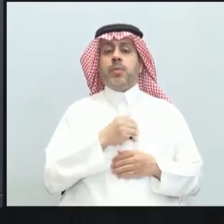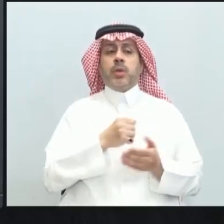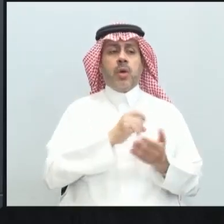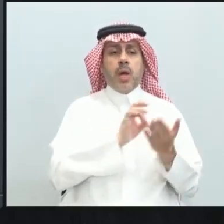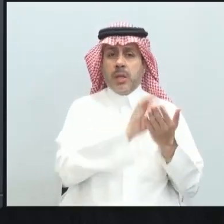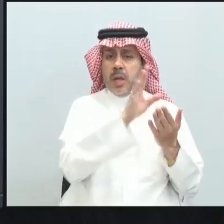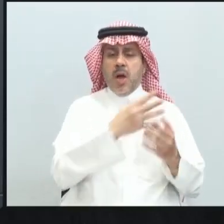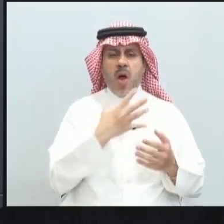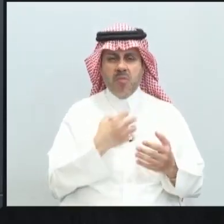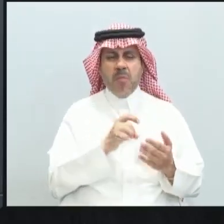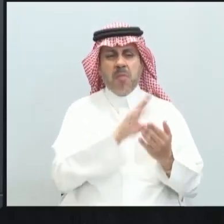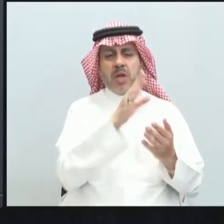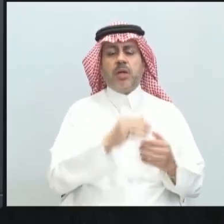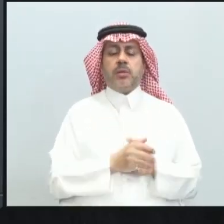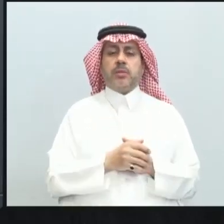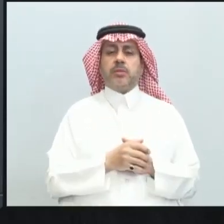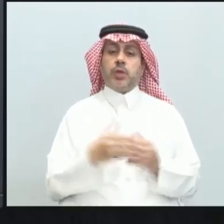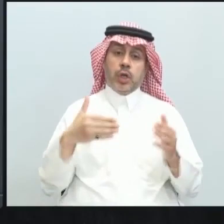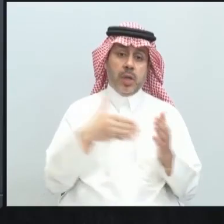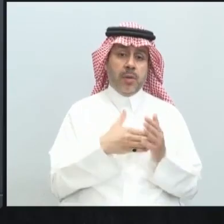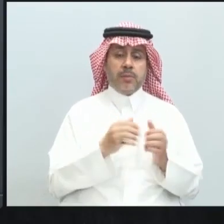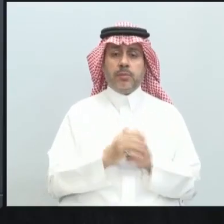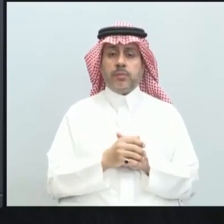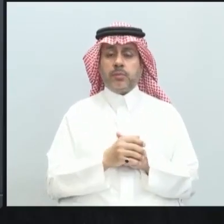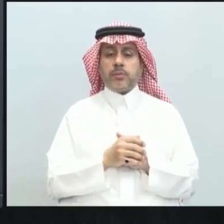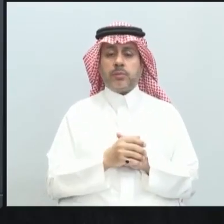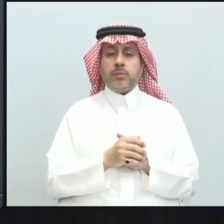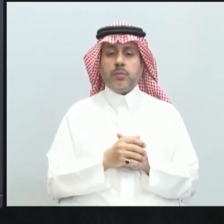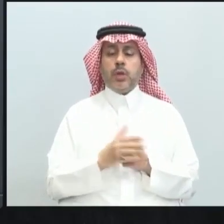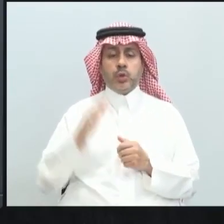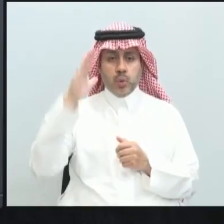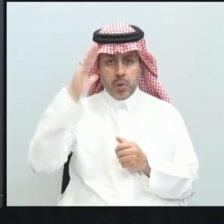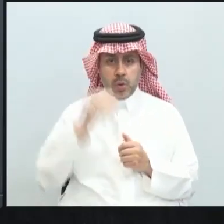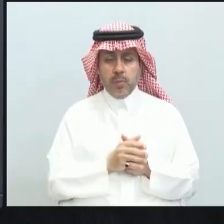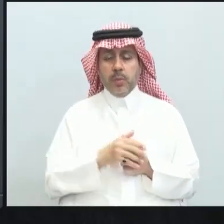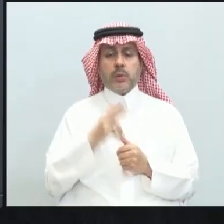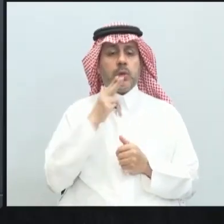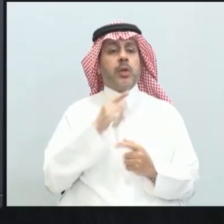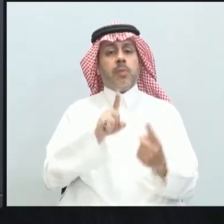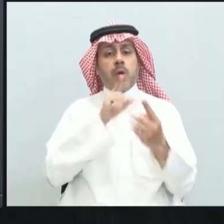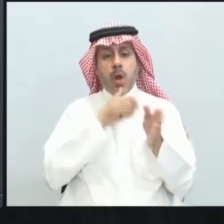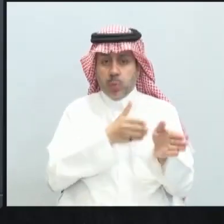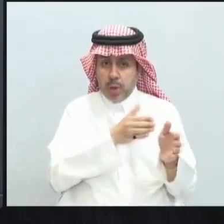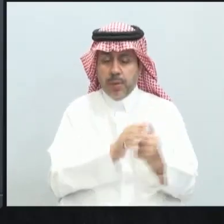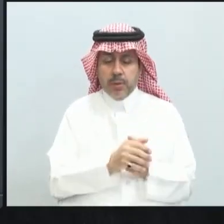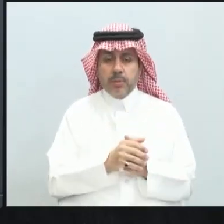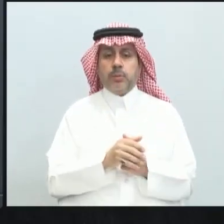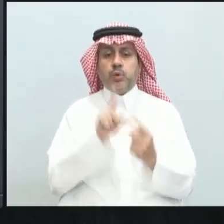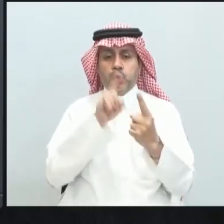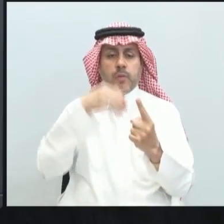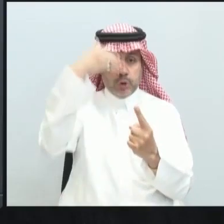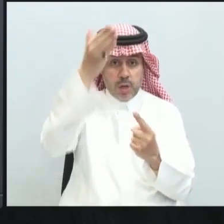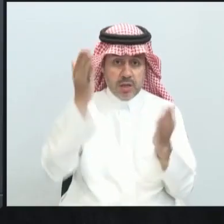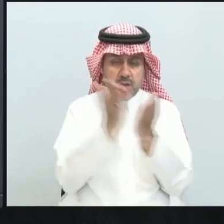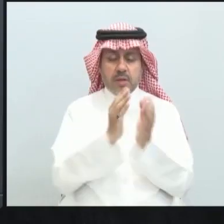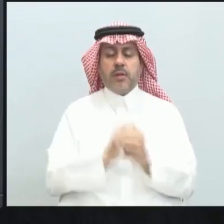وذهاب همومنا وغمومنا وختاما ايها الطلاب والطالبات اشكر لكم طيب المتابعه وحسن المشاهده القاكم على